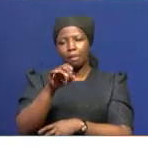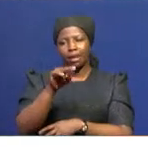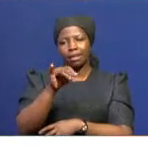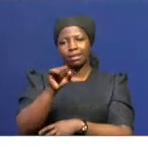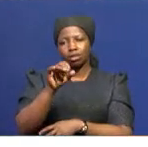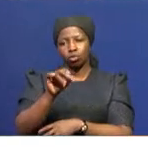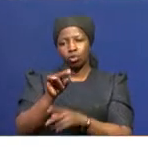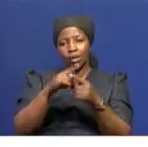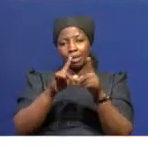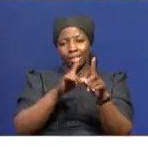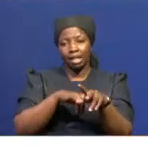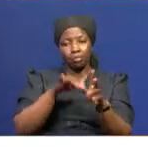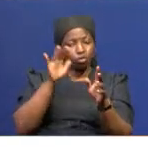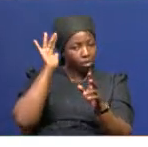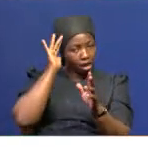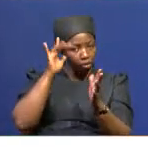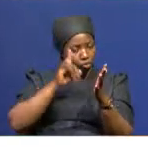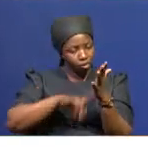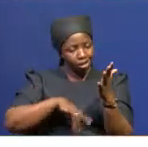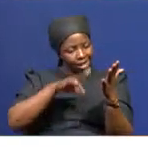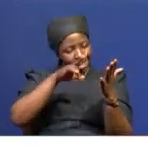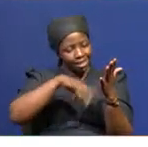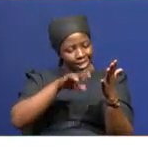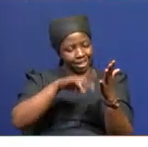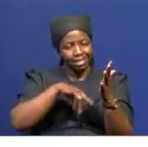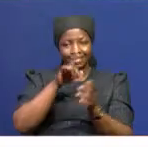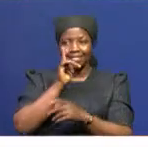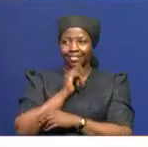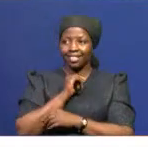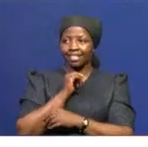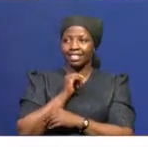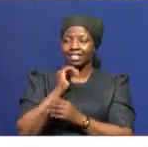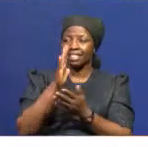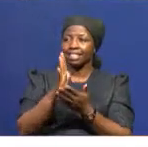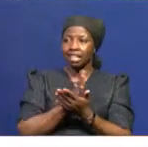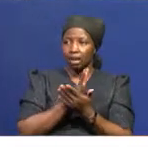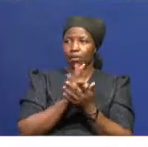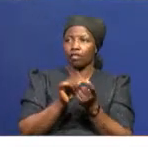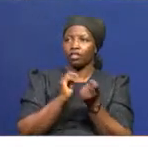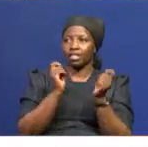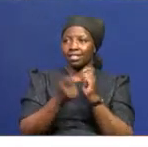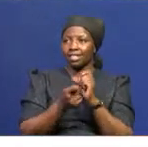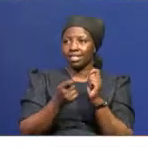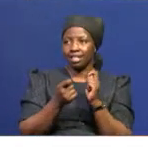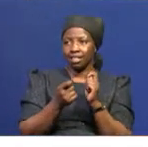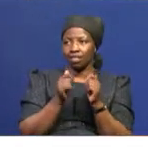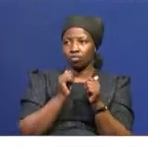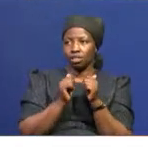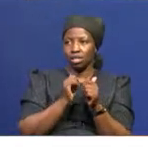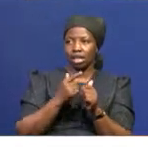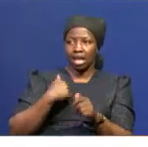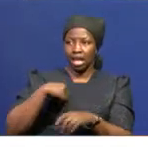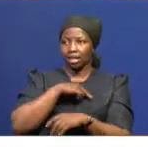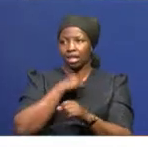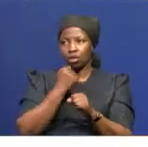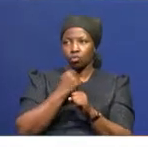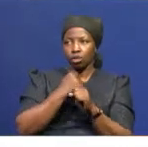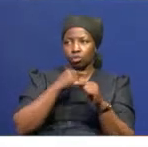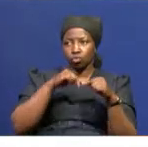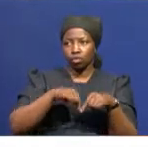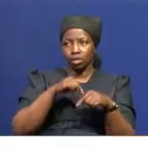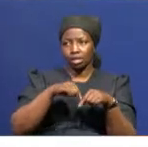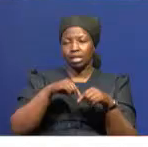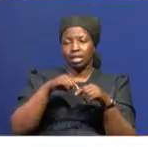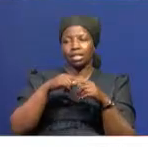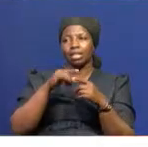uliposikia vile nilisoma baadhi ya mabadiliko ama reforms ambayo tunafanya inahusikana na Veterans